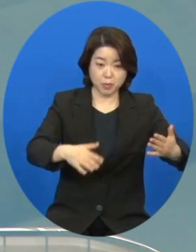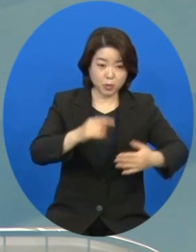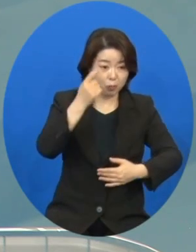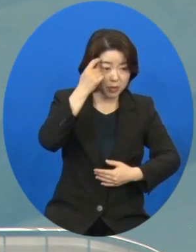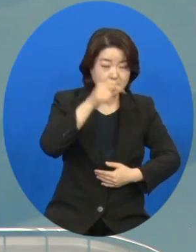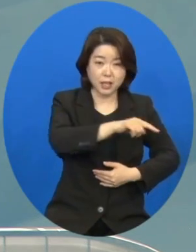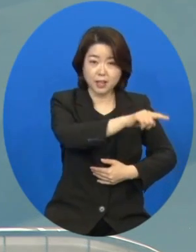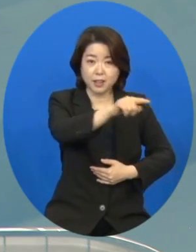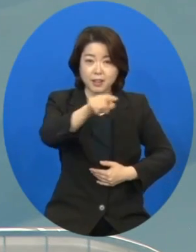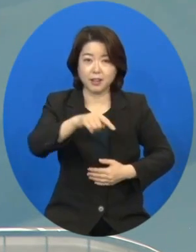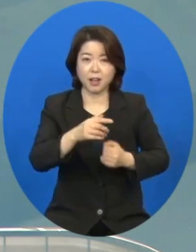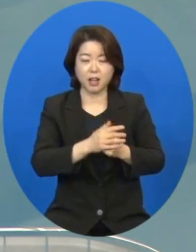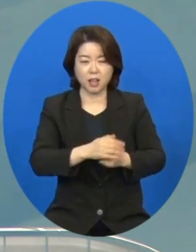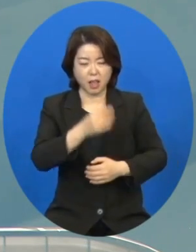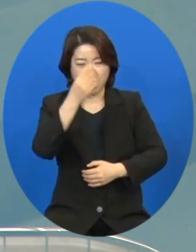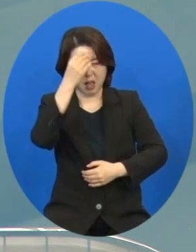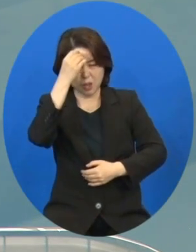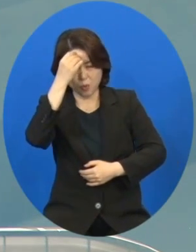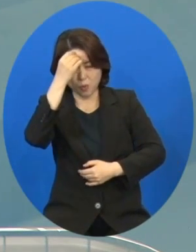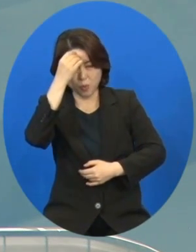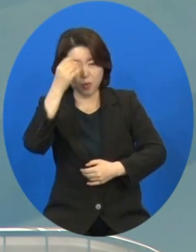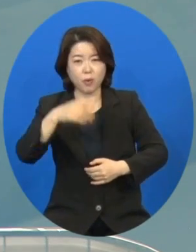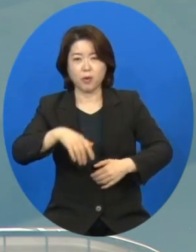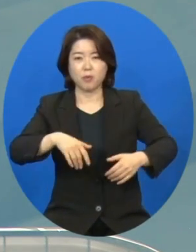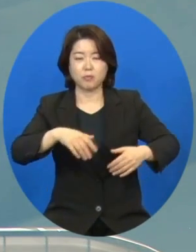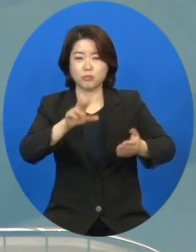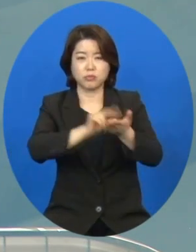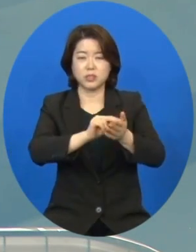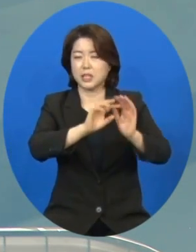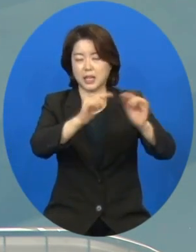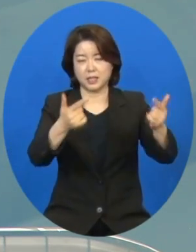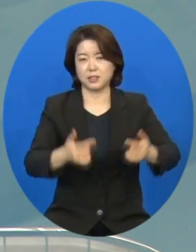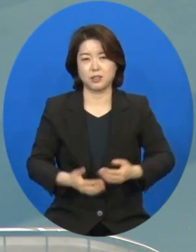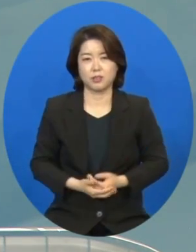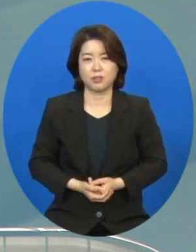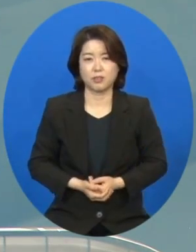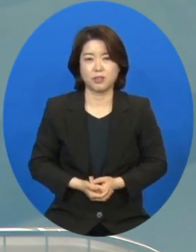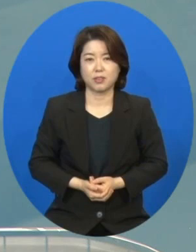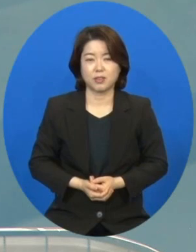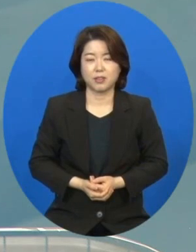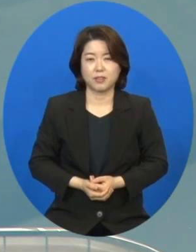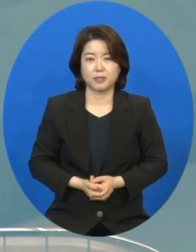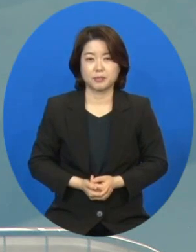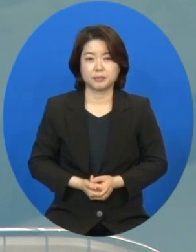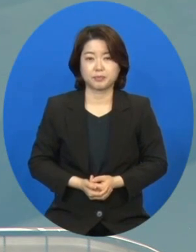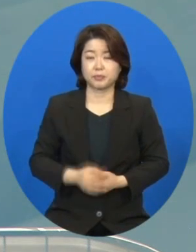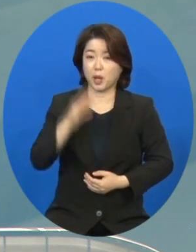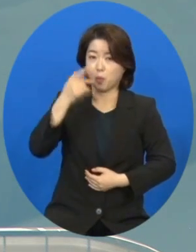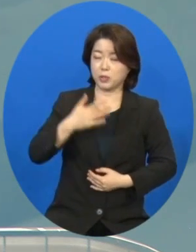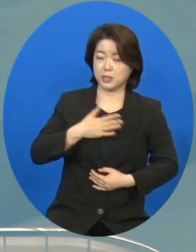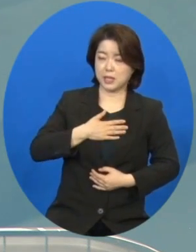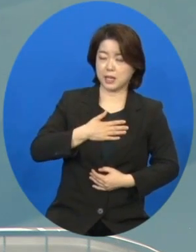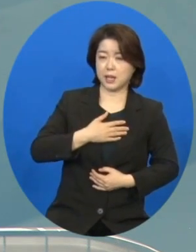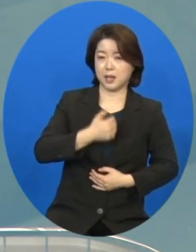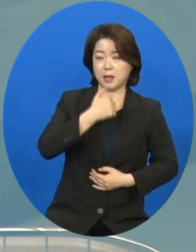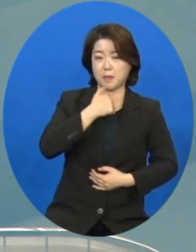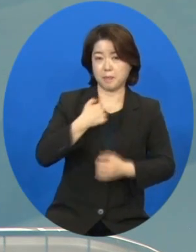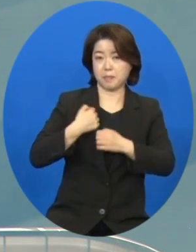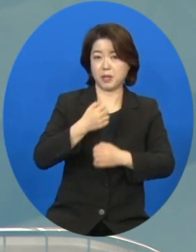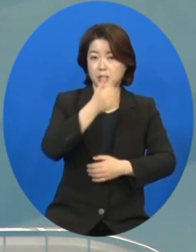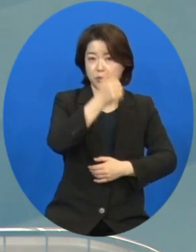생각, 골치 아픈 문제 아니에요. 혹시 내가 빌라도 같은 사람은